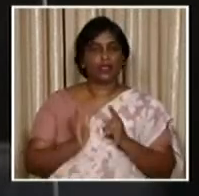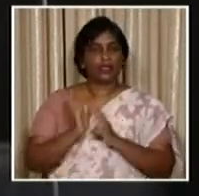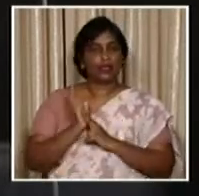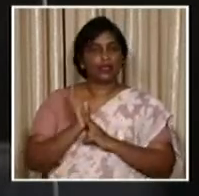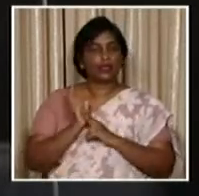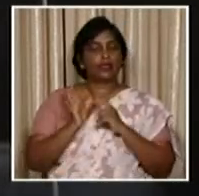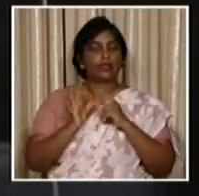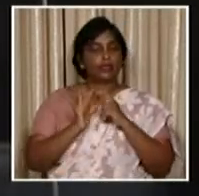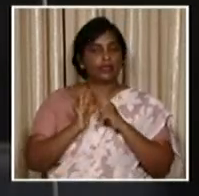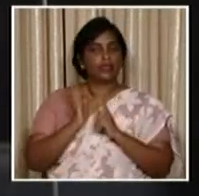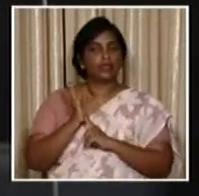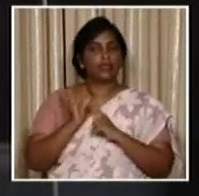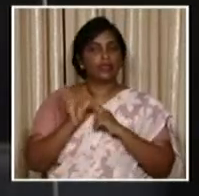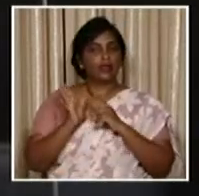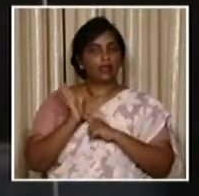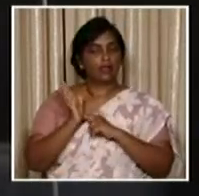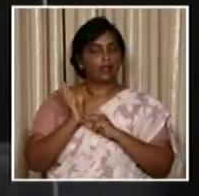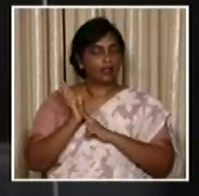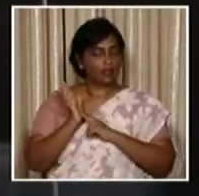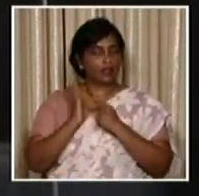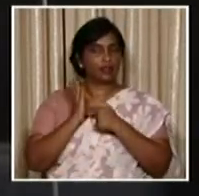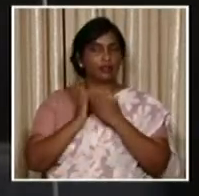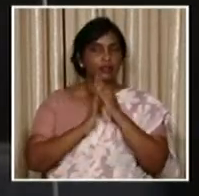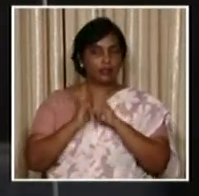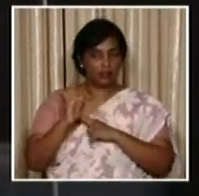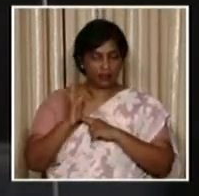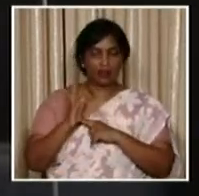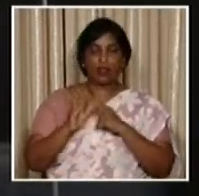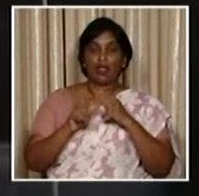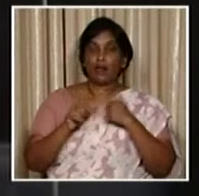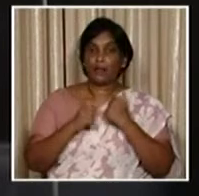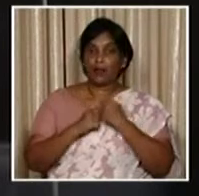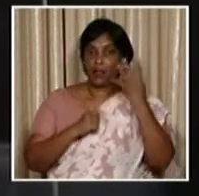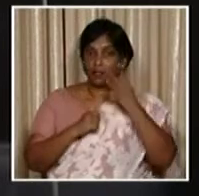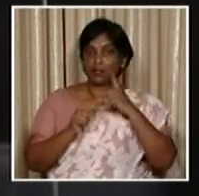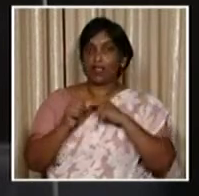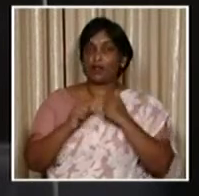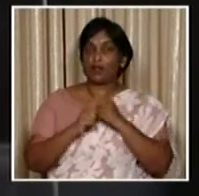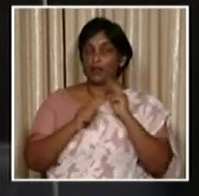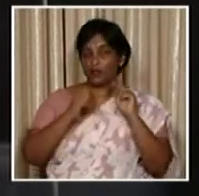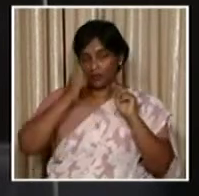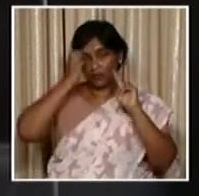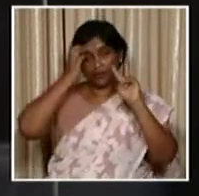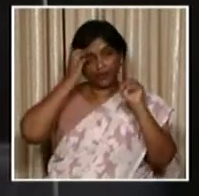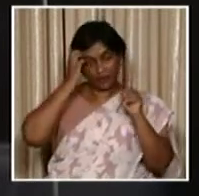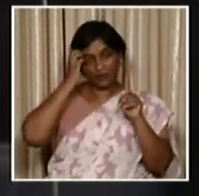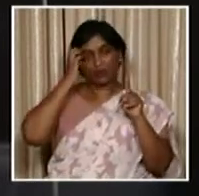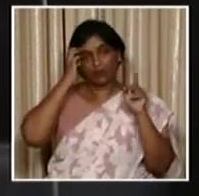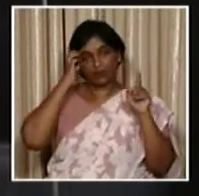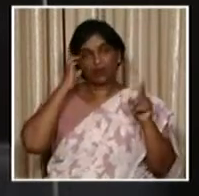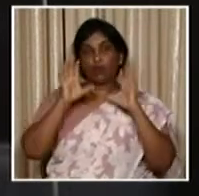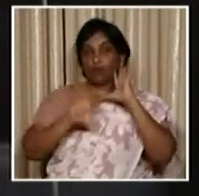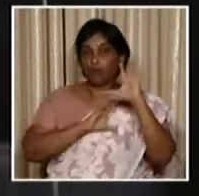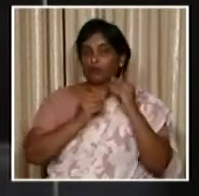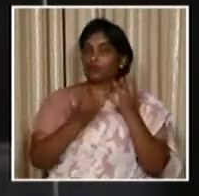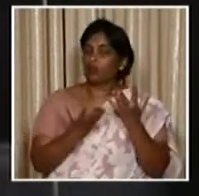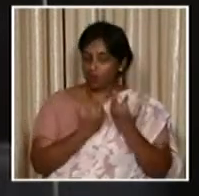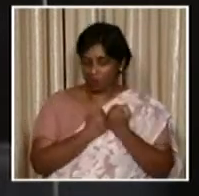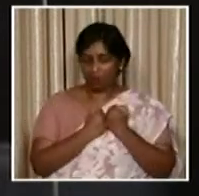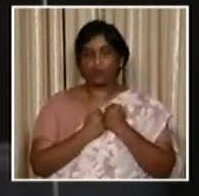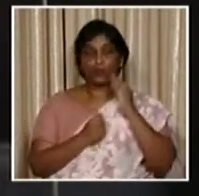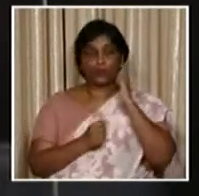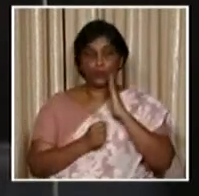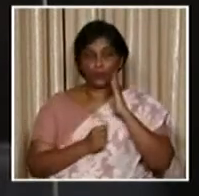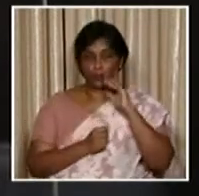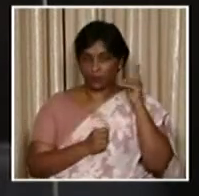jawab entar. April hatra, April visa, April visi ek. Mehata awasnya tortur labuna,